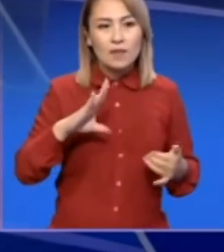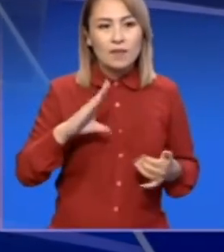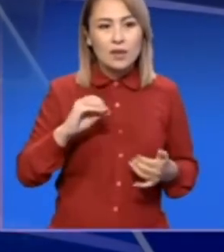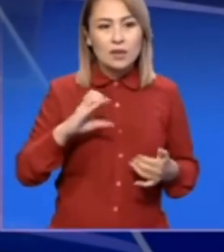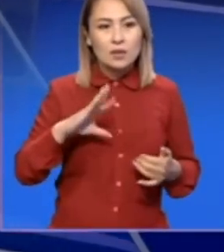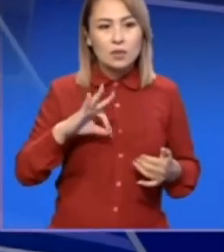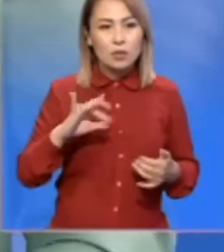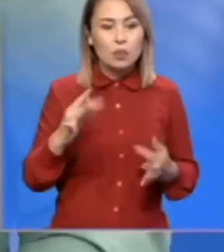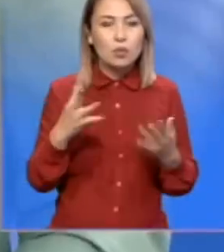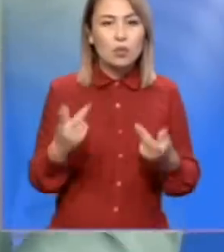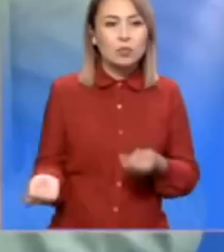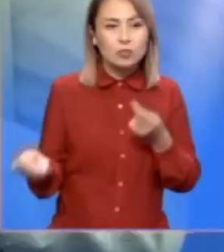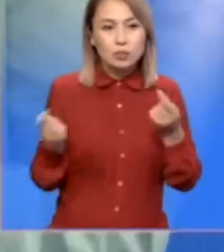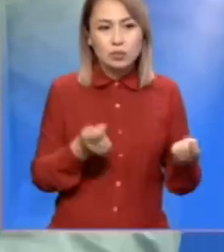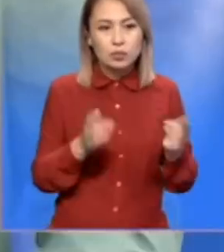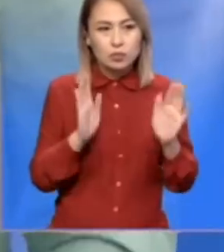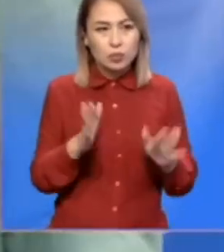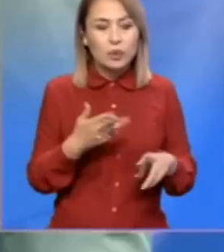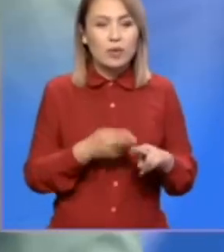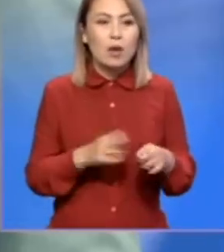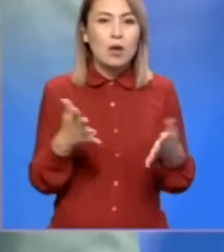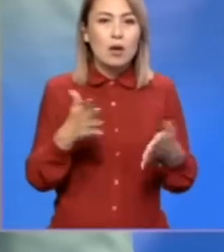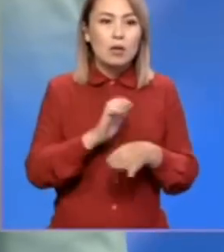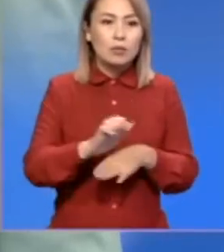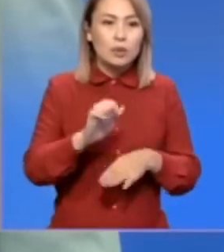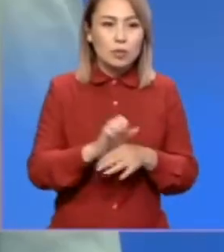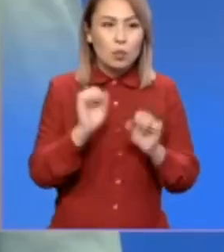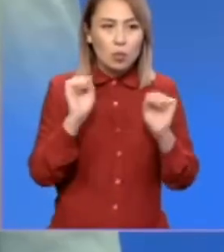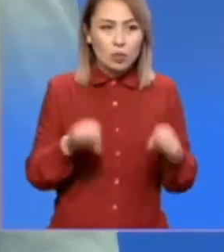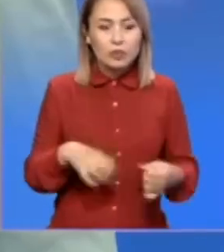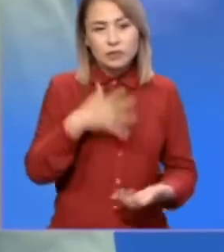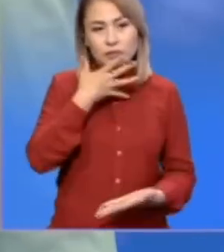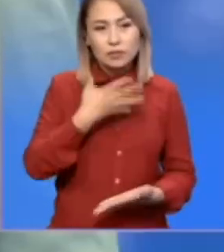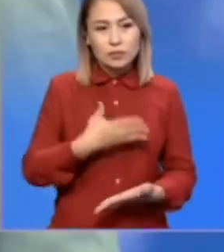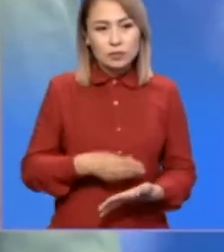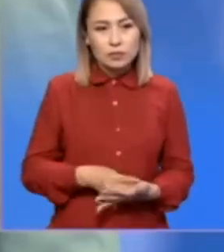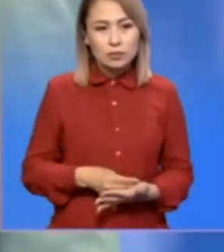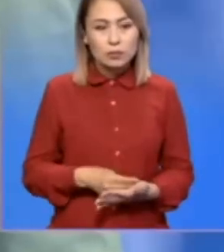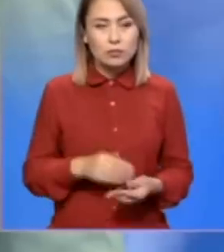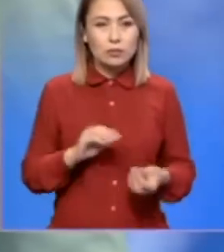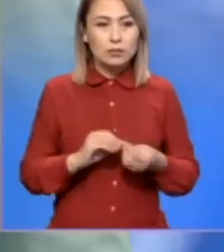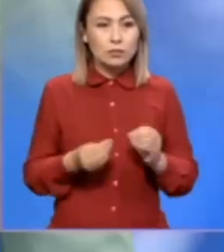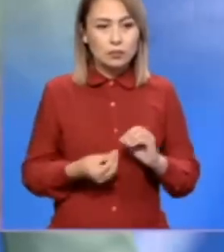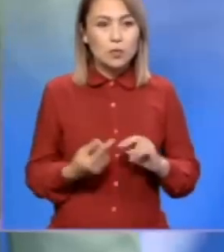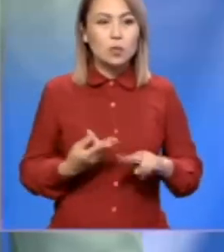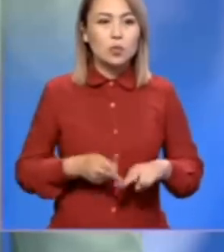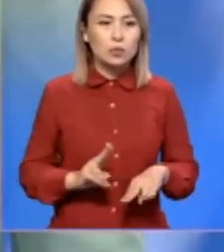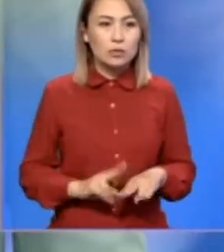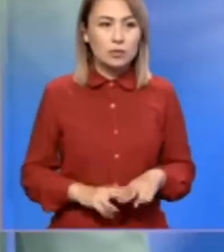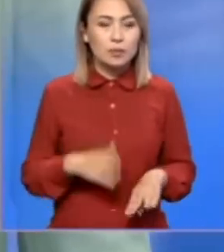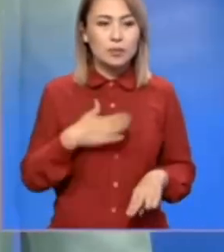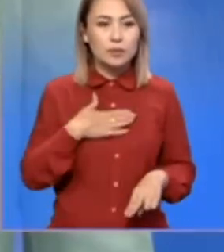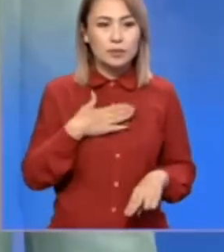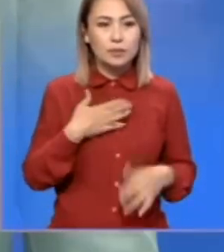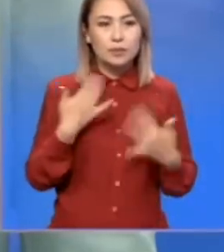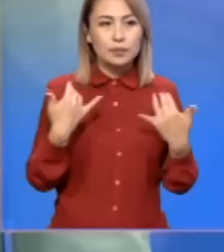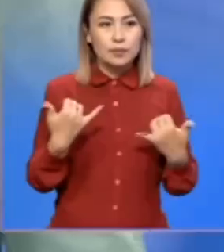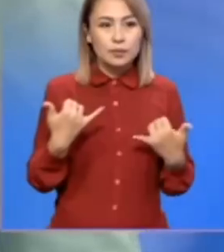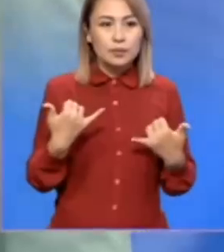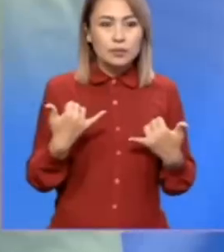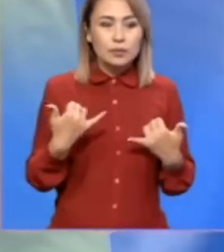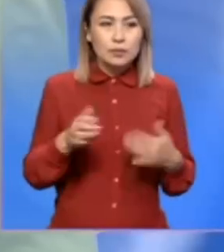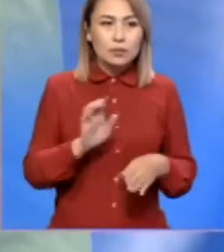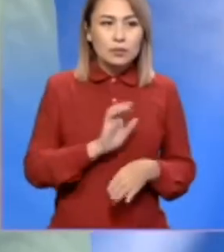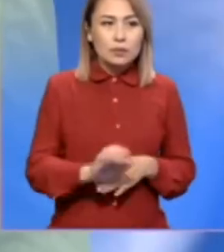өзінің өнімін қалай тасымалдайды және қалай апару керек, ол өзінің мәселесі. Сондықтан біз қазір сен өнген